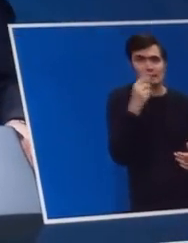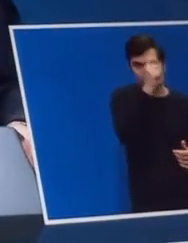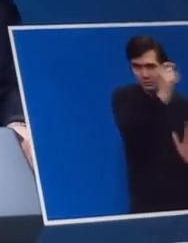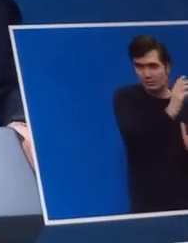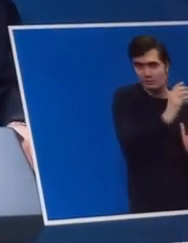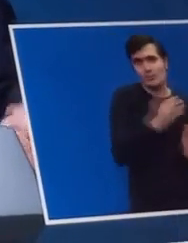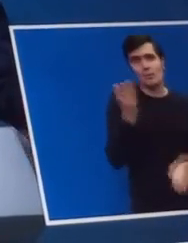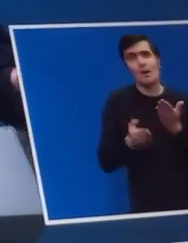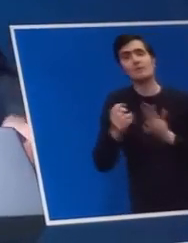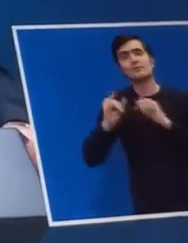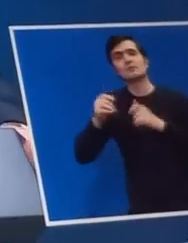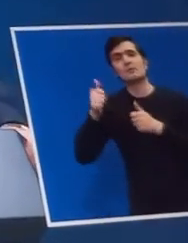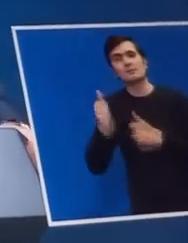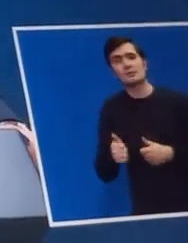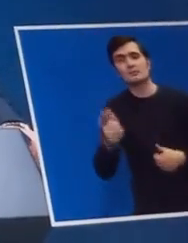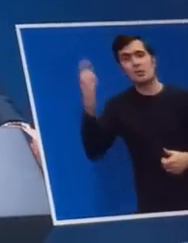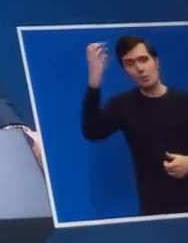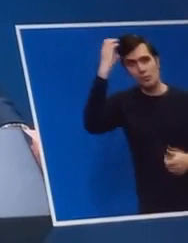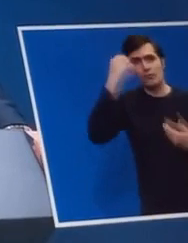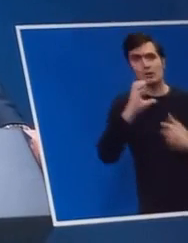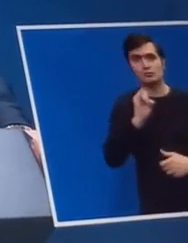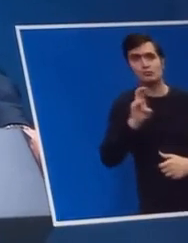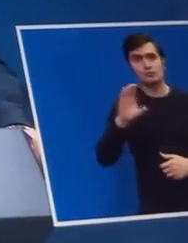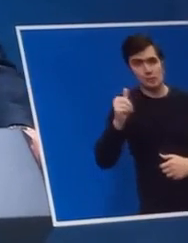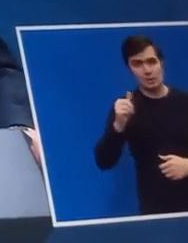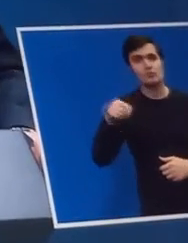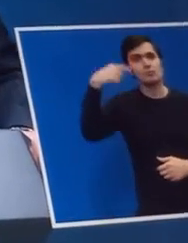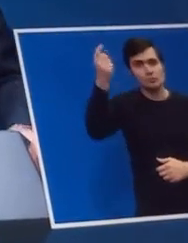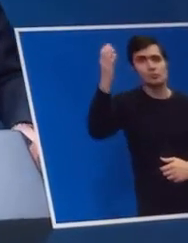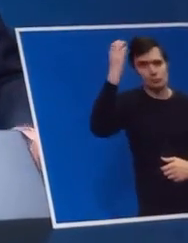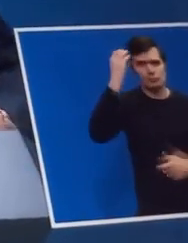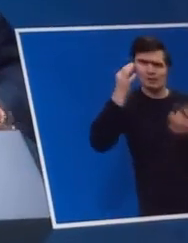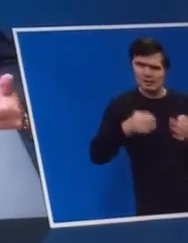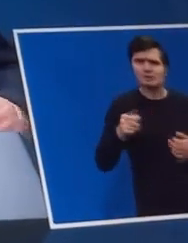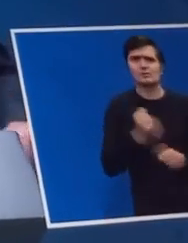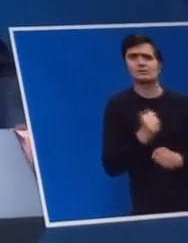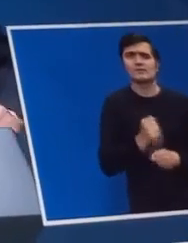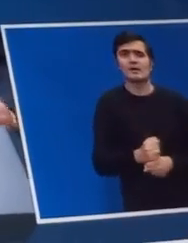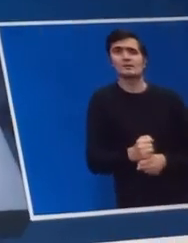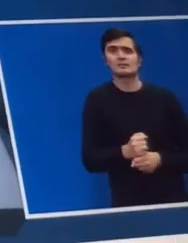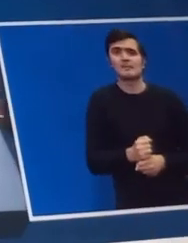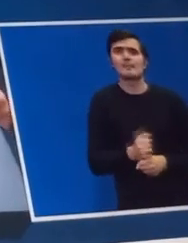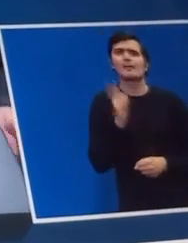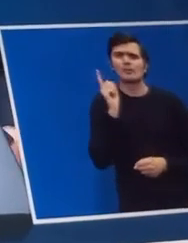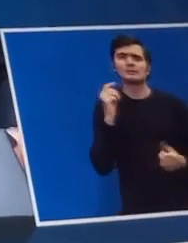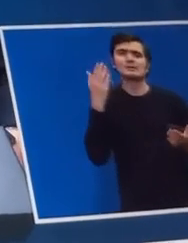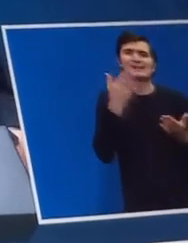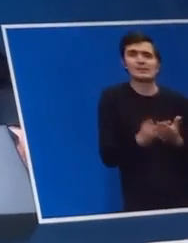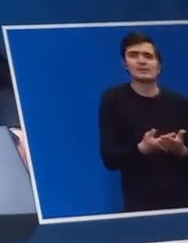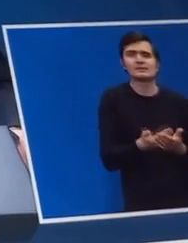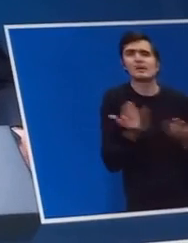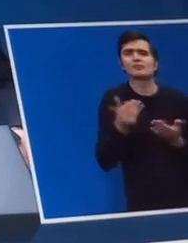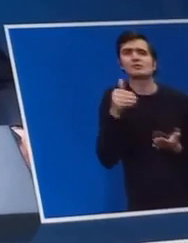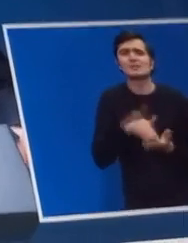în realitate. Ori guvernul Ciucă, dar și următorul guvern, cu siguranță asta va face, va fi în dinamică, se va adapta la ceea ce este